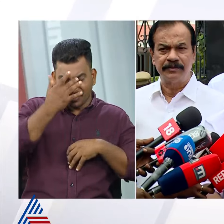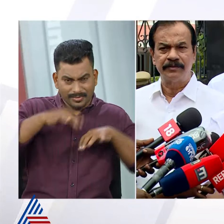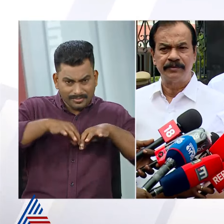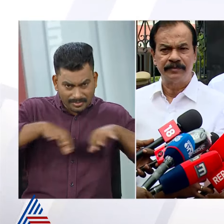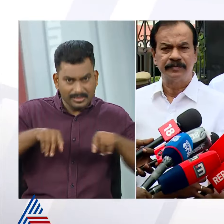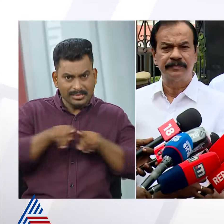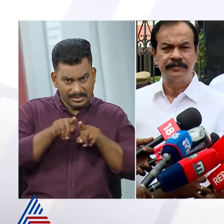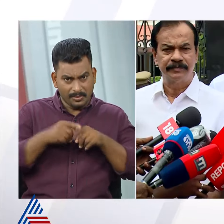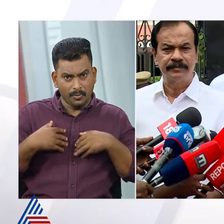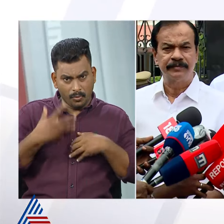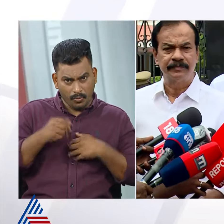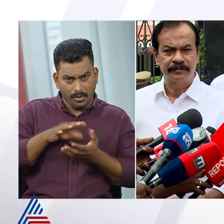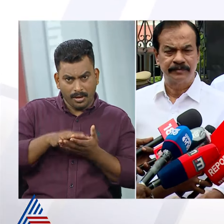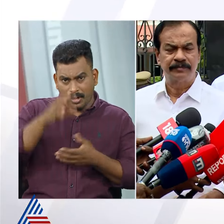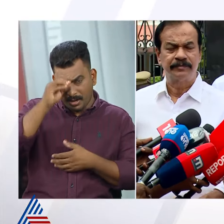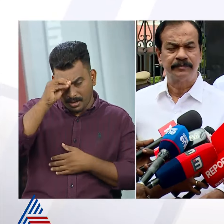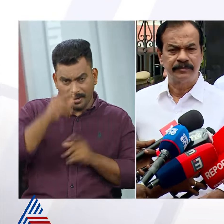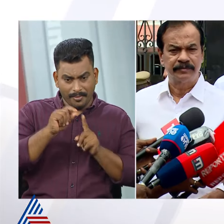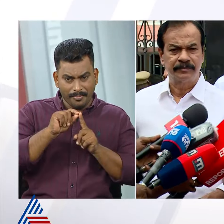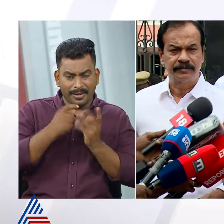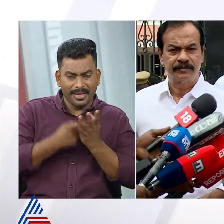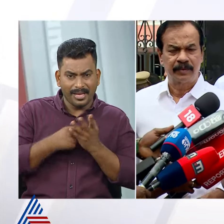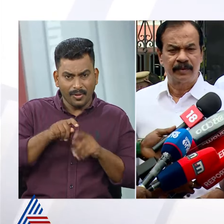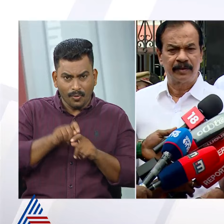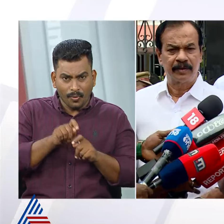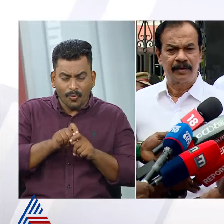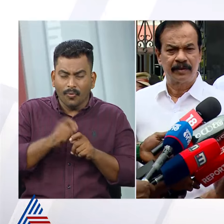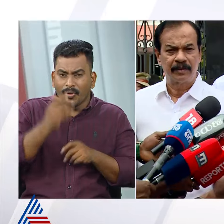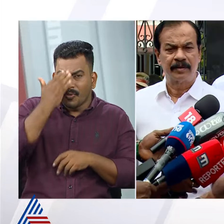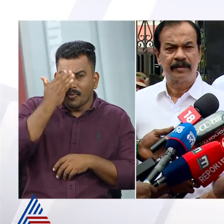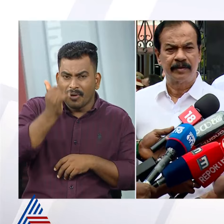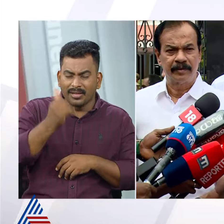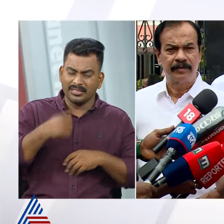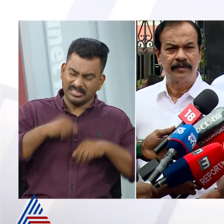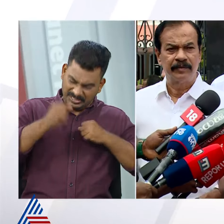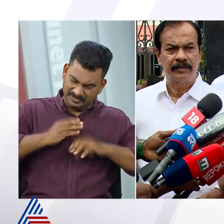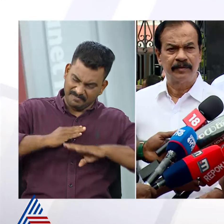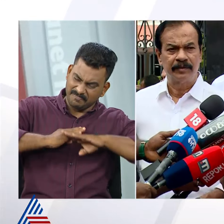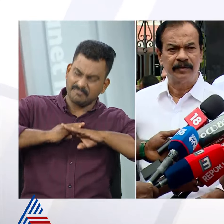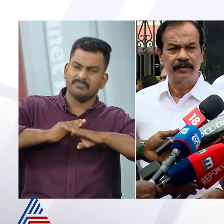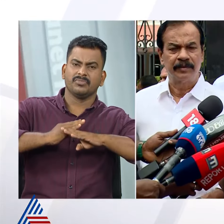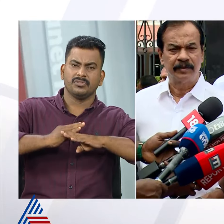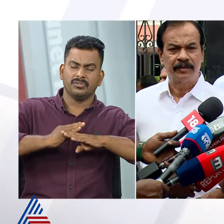ശ്രമിക്കുന്നു. അതിനാണ് പി ആർ ഏജൻസിയെ ചുമതലപ്പെടുത്തിയിരിക്കുന്നത്. അതിനെ ഞങ്ങൾ ശക്തിയായി എതിർക്കും.